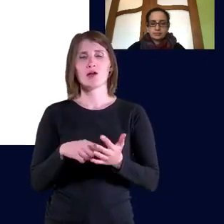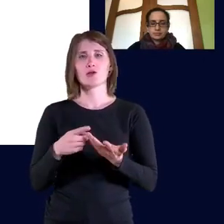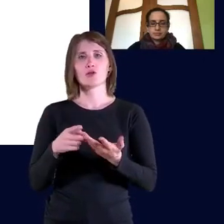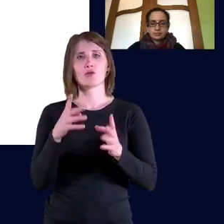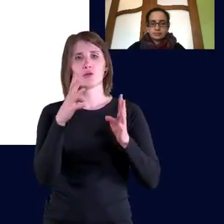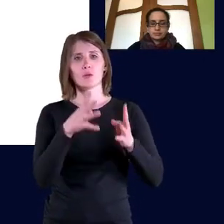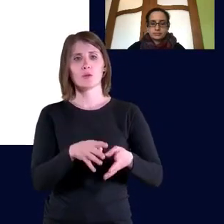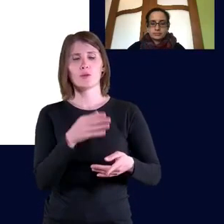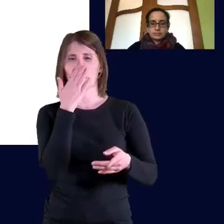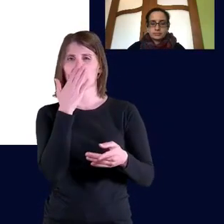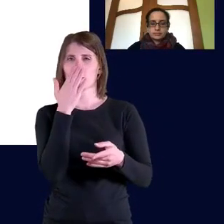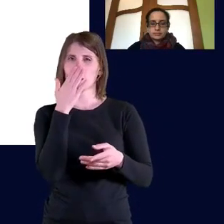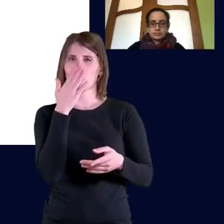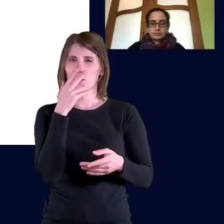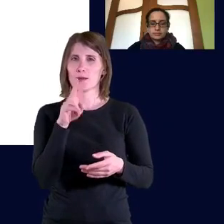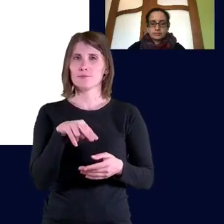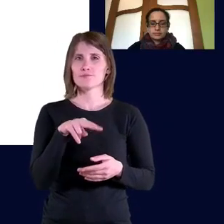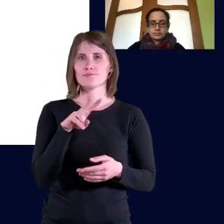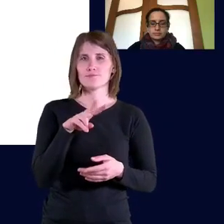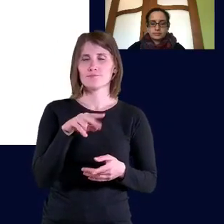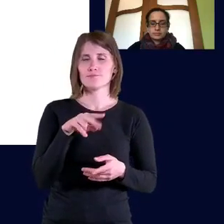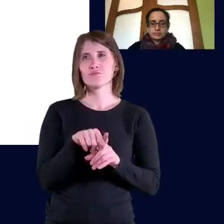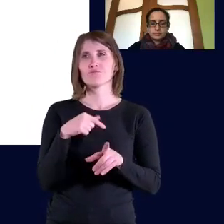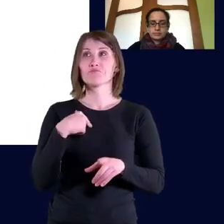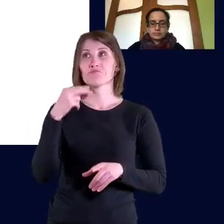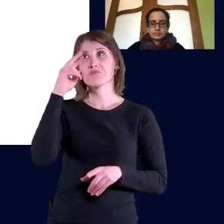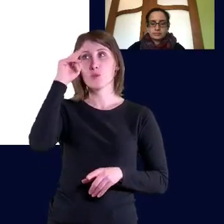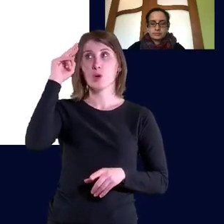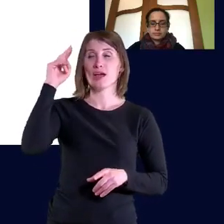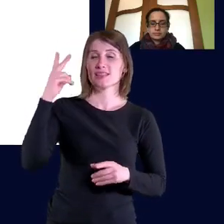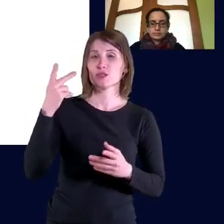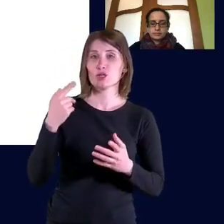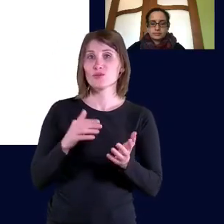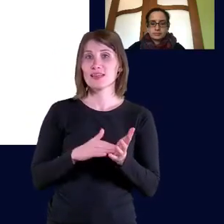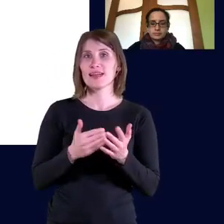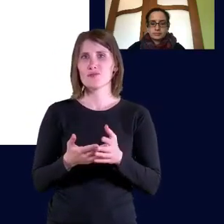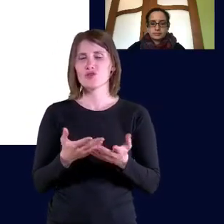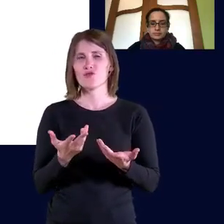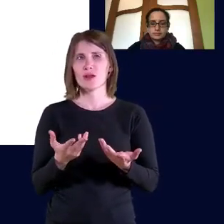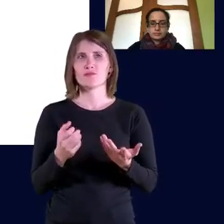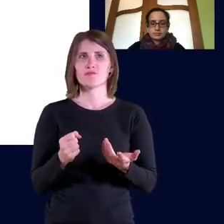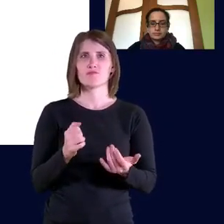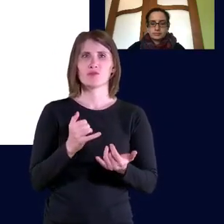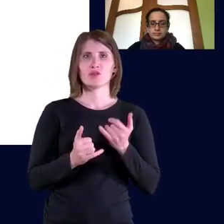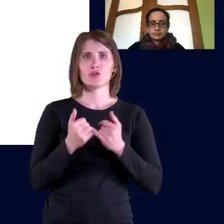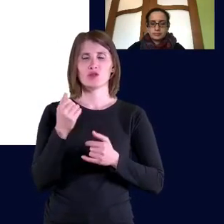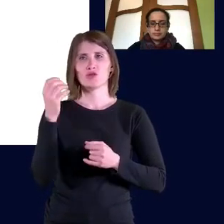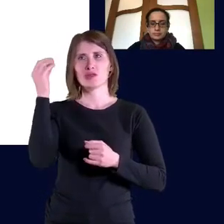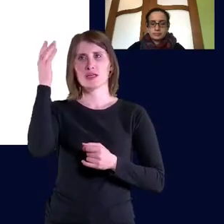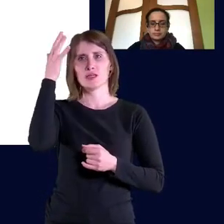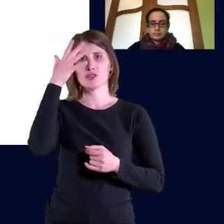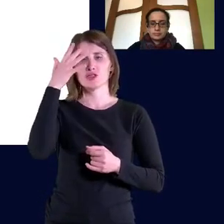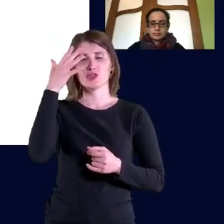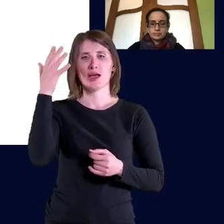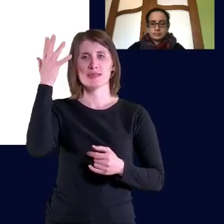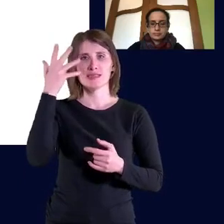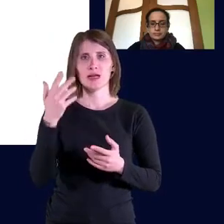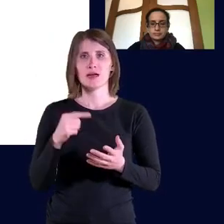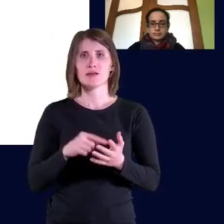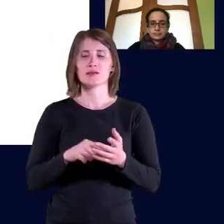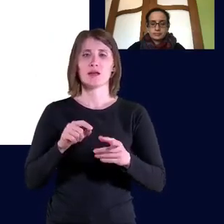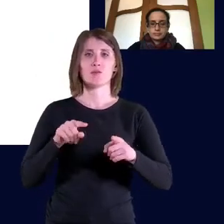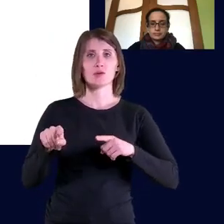wygląd ich to Z czym się kojarzy jeżeli mówimy o jakichś abstrakcyjnych przedmiotach czy symbol